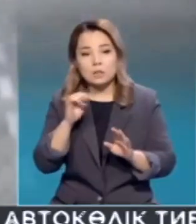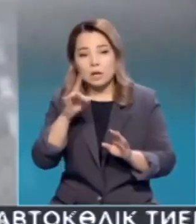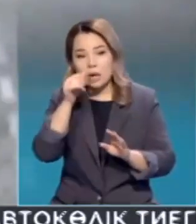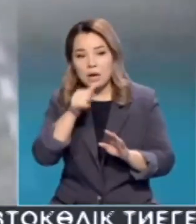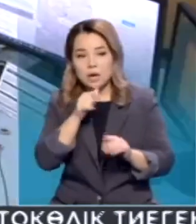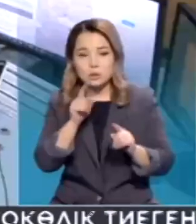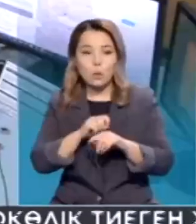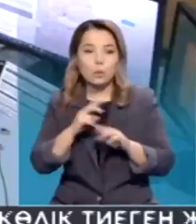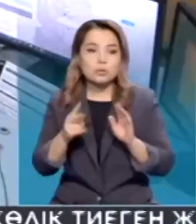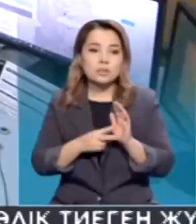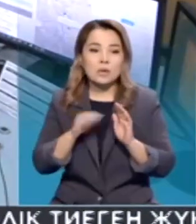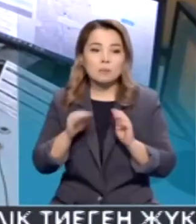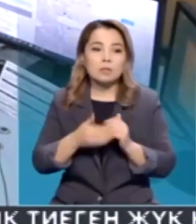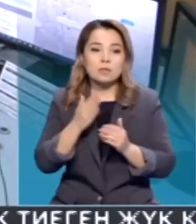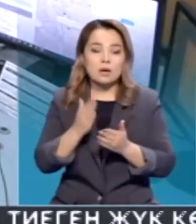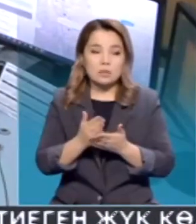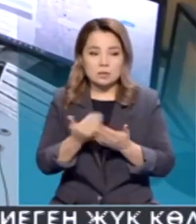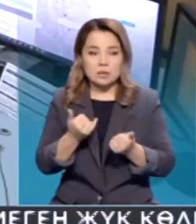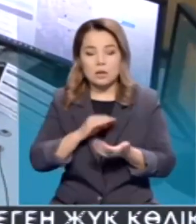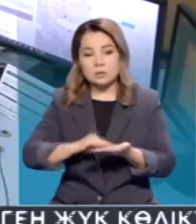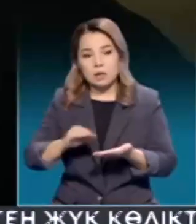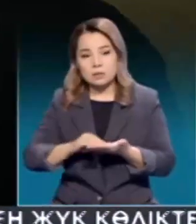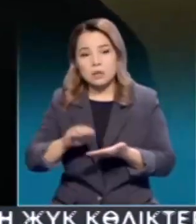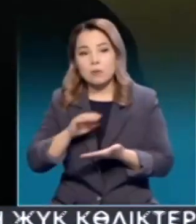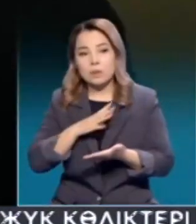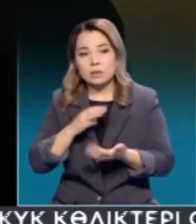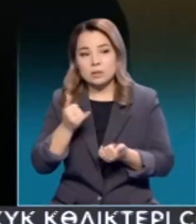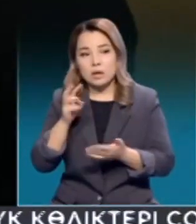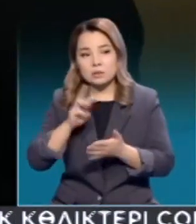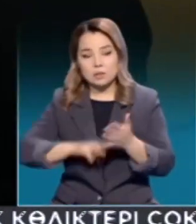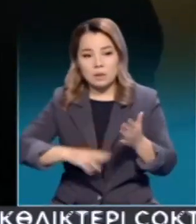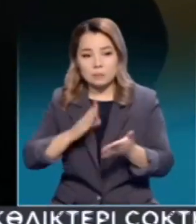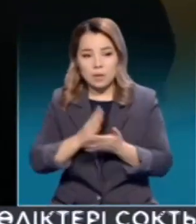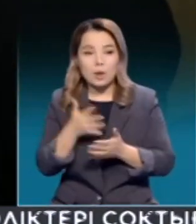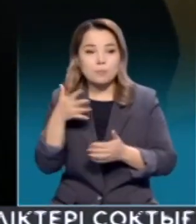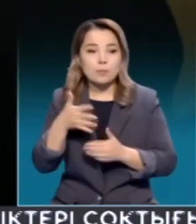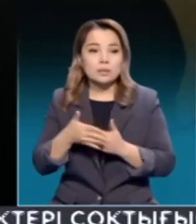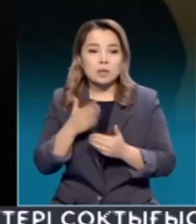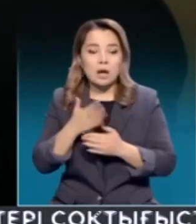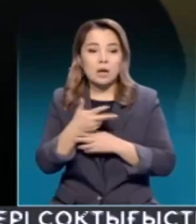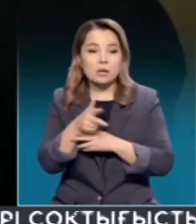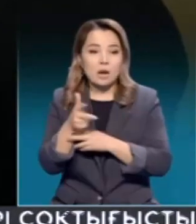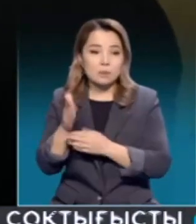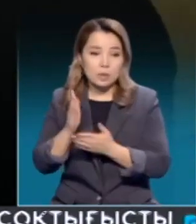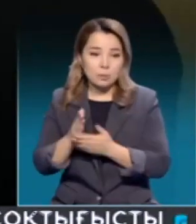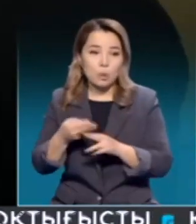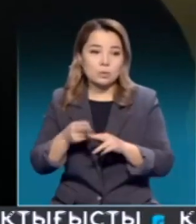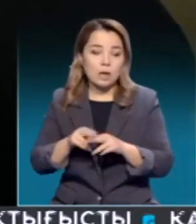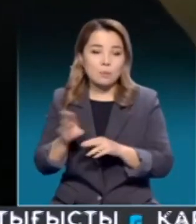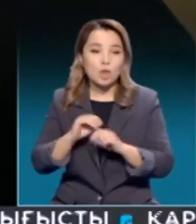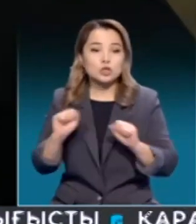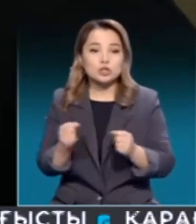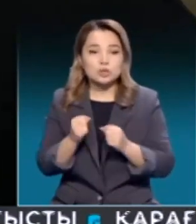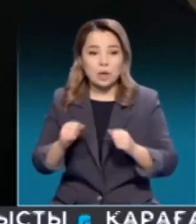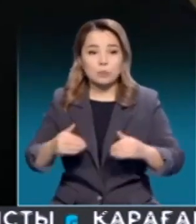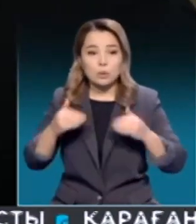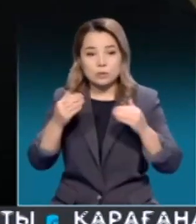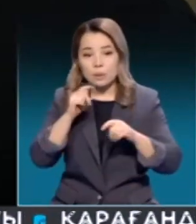ішінде 17 мыңнан астам хаттама толтырылды. Біз жаңа айтып өттік, бұл жерде 5 мыңнан астам камера бар, иә? Оның барлығы жылдамдықты өлшей